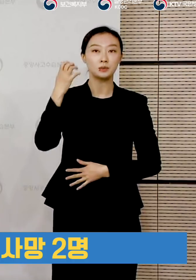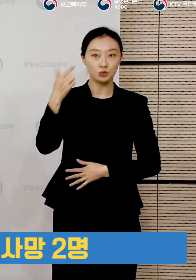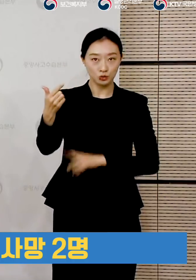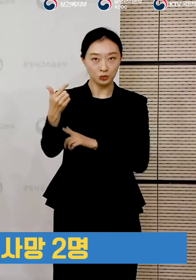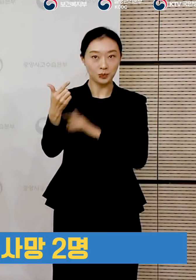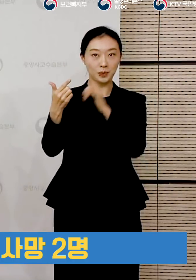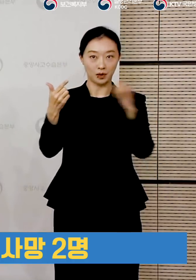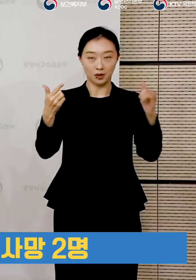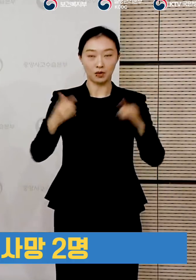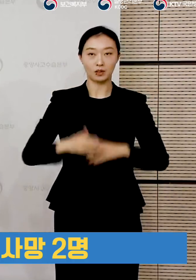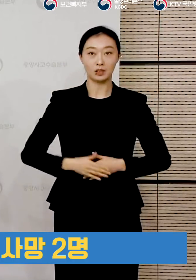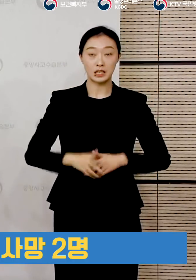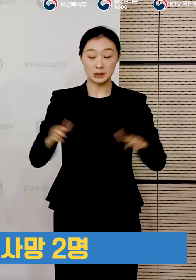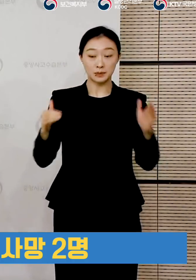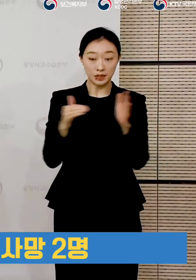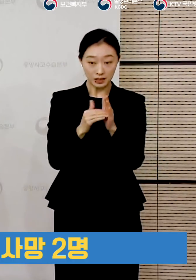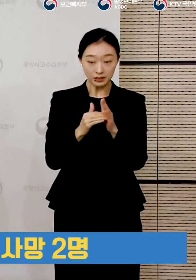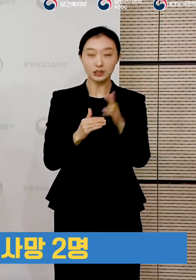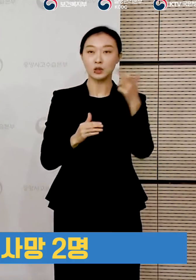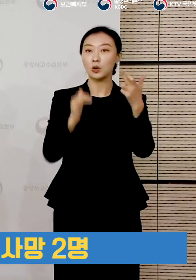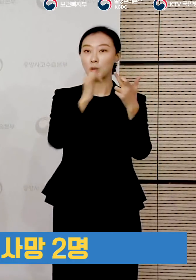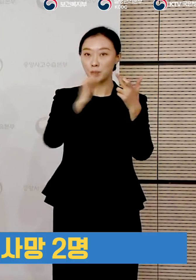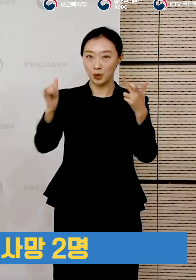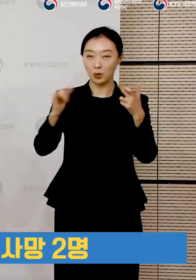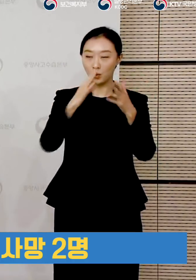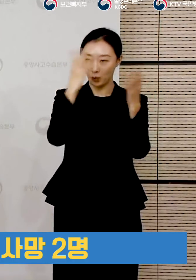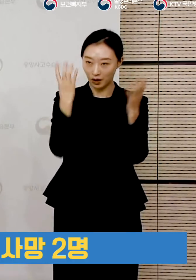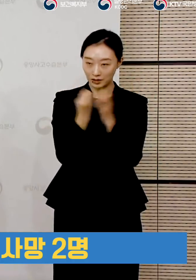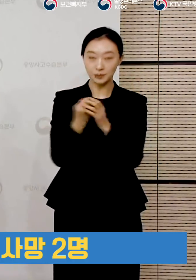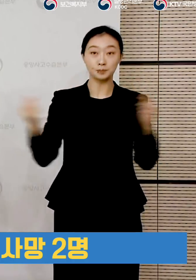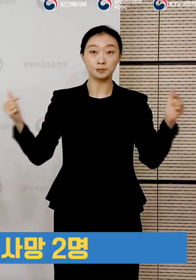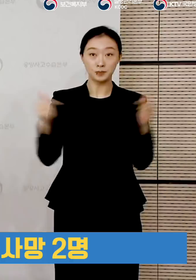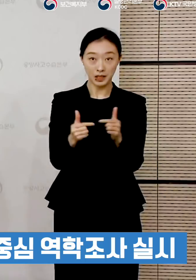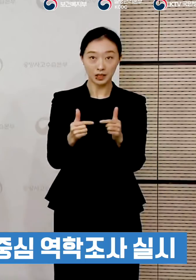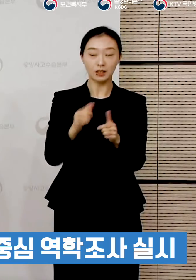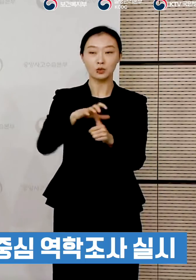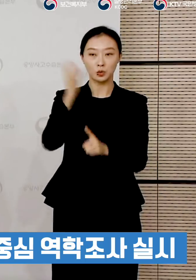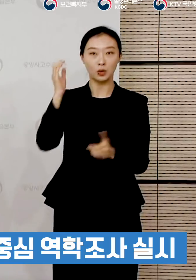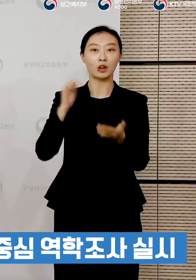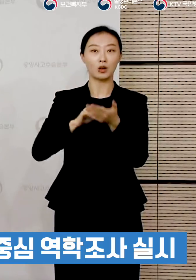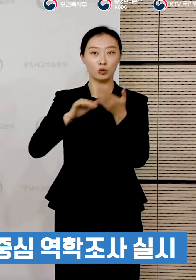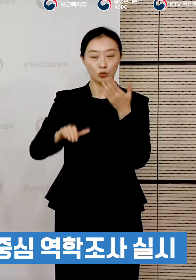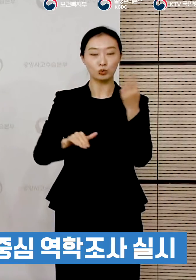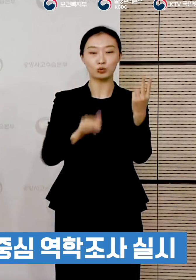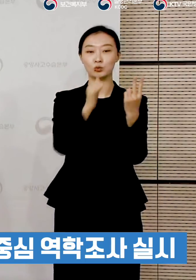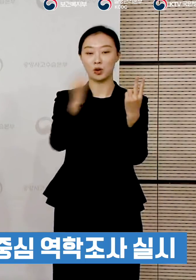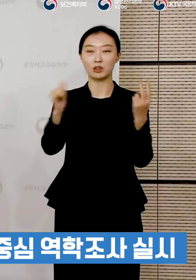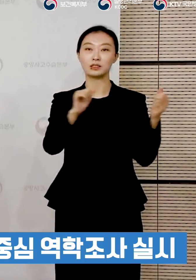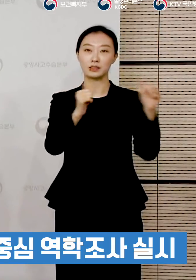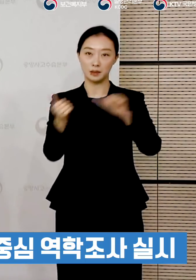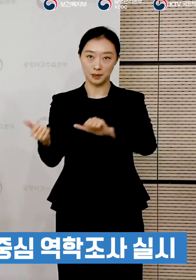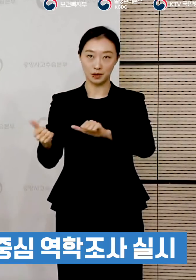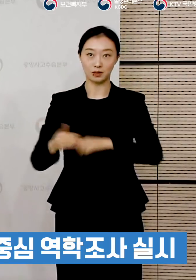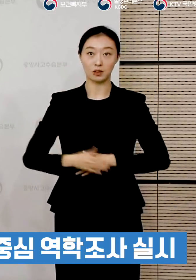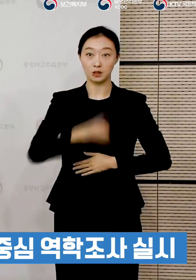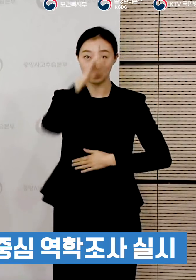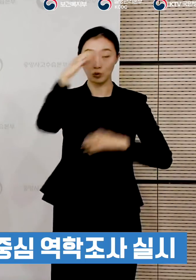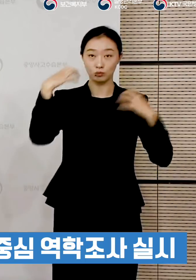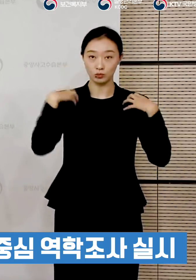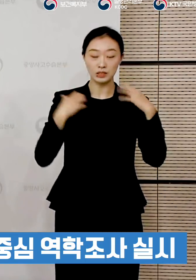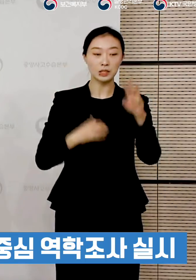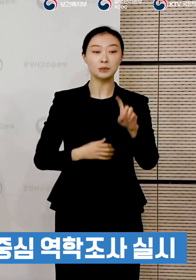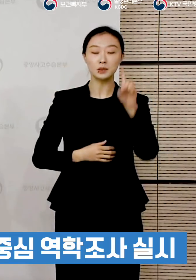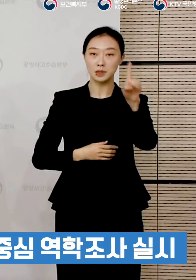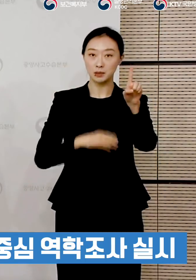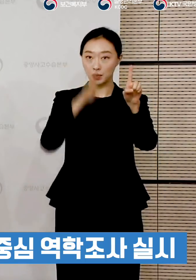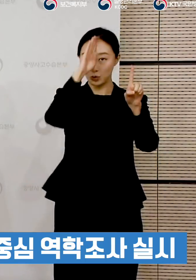그간 17명이 완치되어 퇴원하였고 2명이 사망하였습니다. 정부는 31번 환자가 발생한